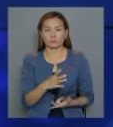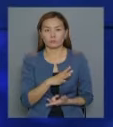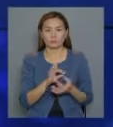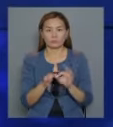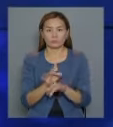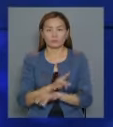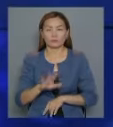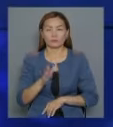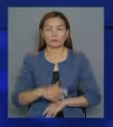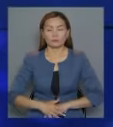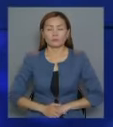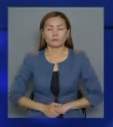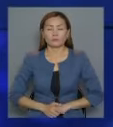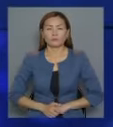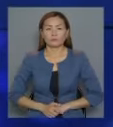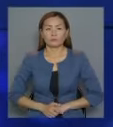Толығырақ бейнематериалда.